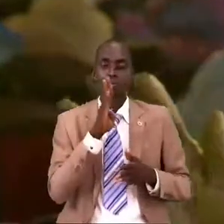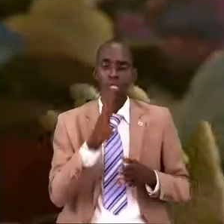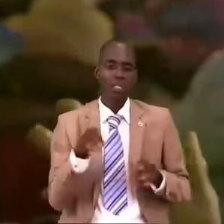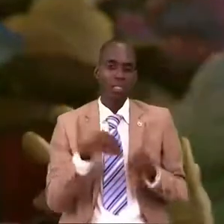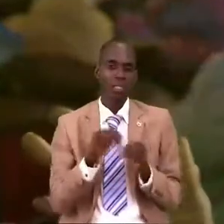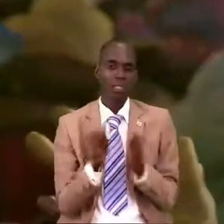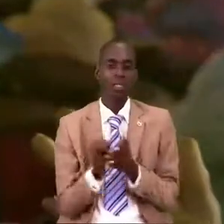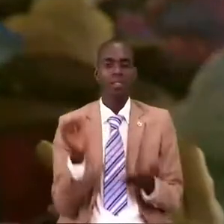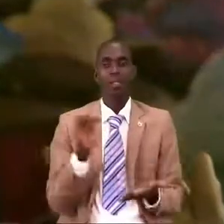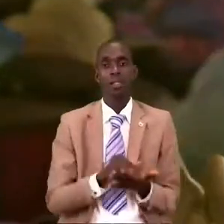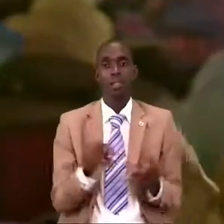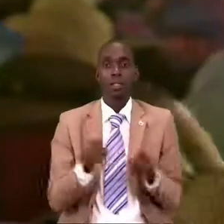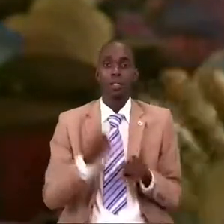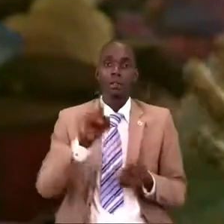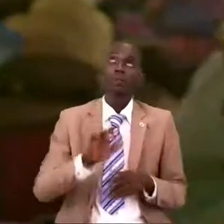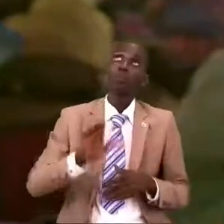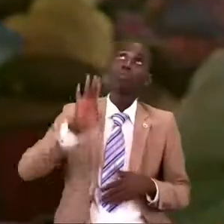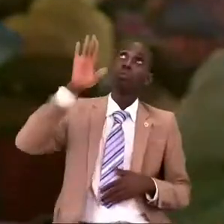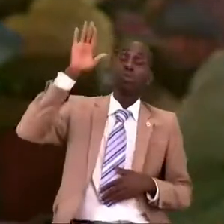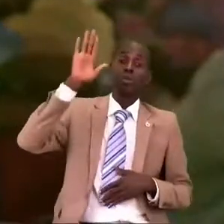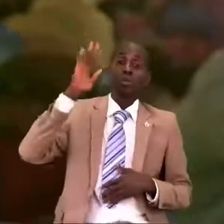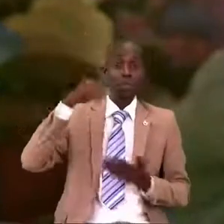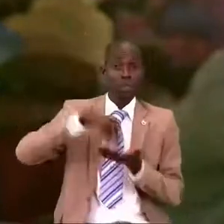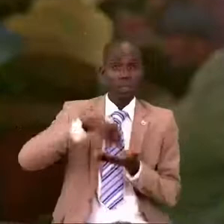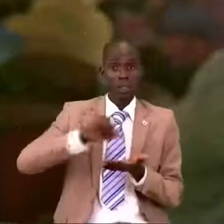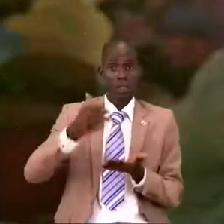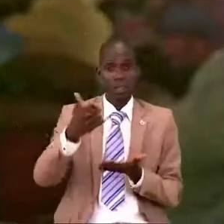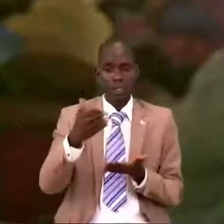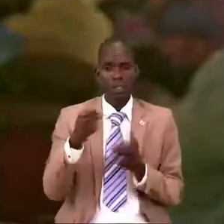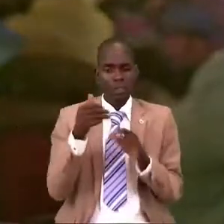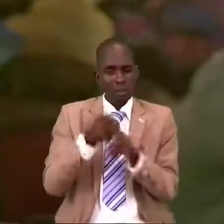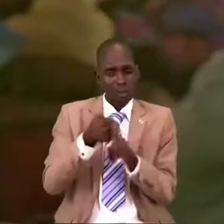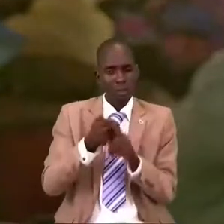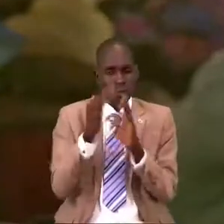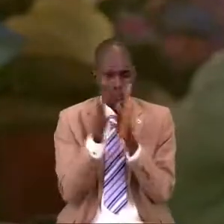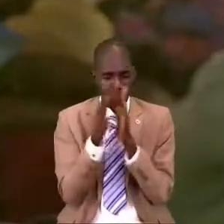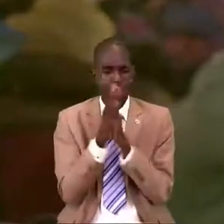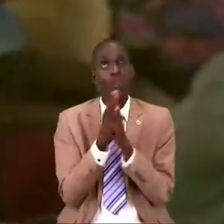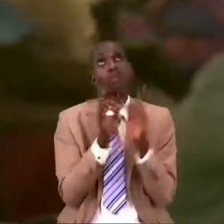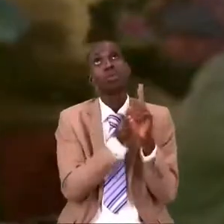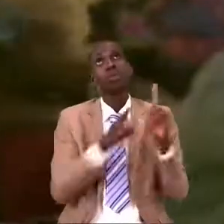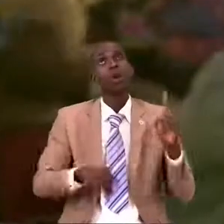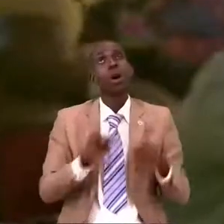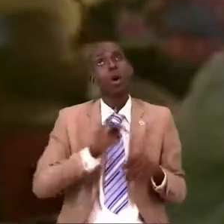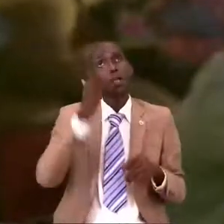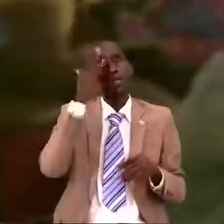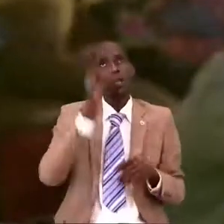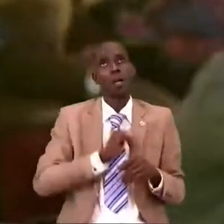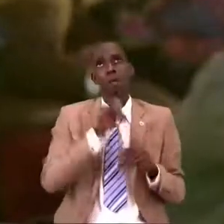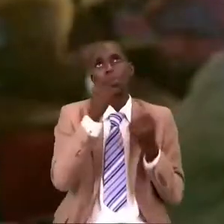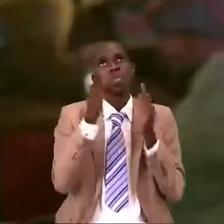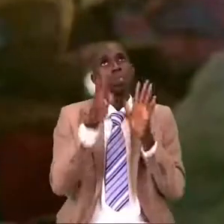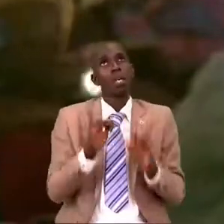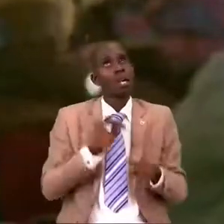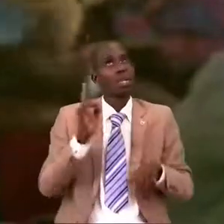suis un pécheur. Je ne peux pas me sauver moi-même. Les bonnes œuvres que j'essaie de faire, elles sont